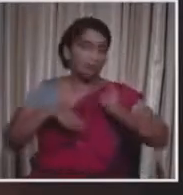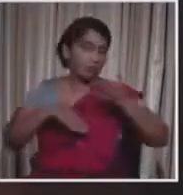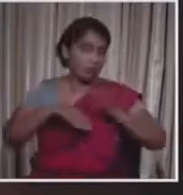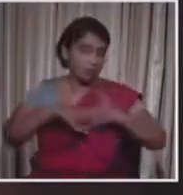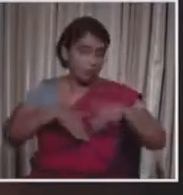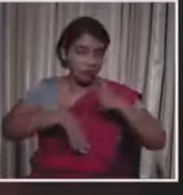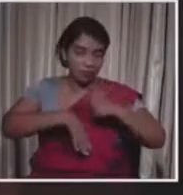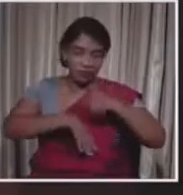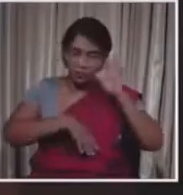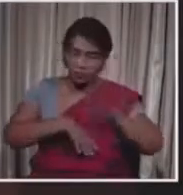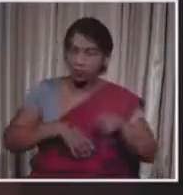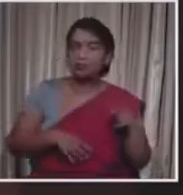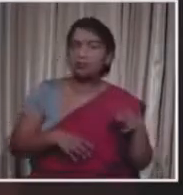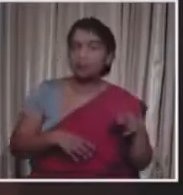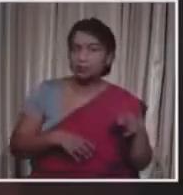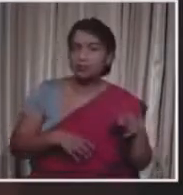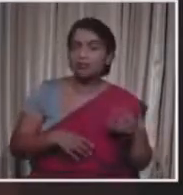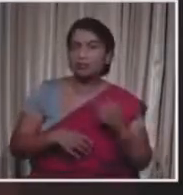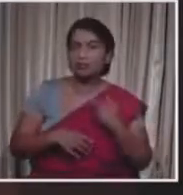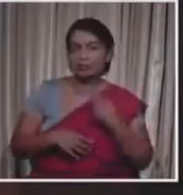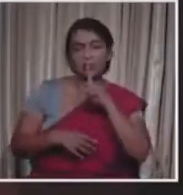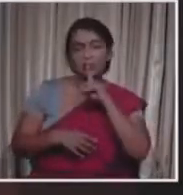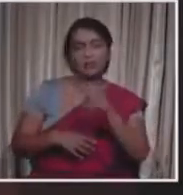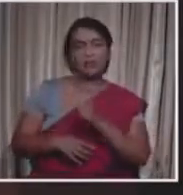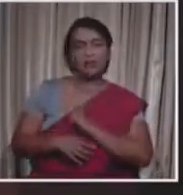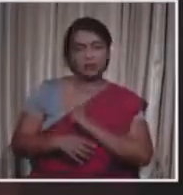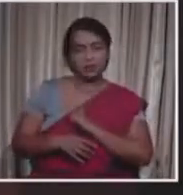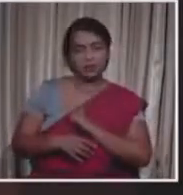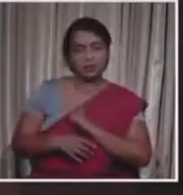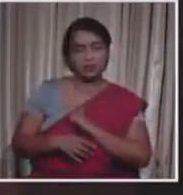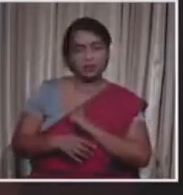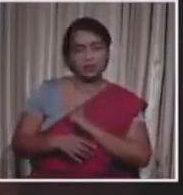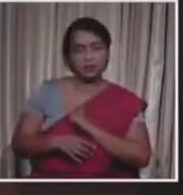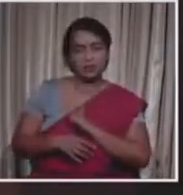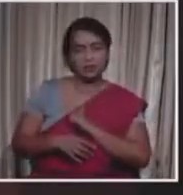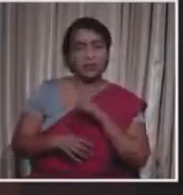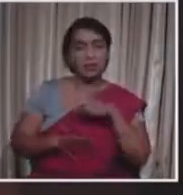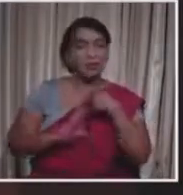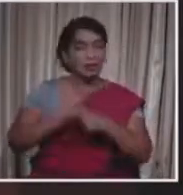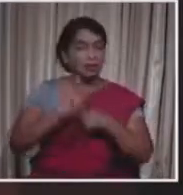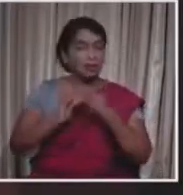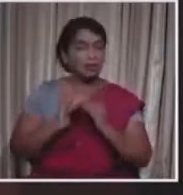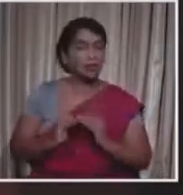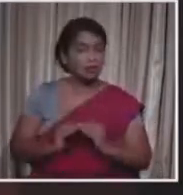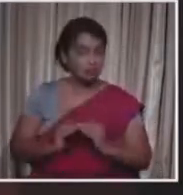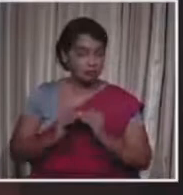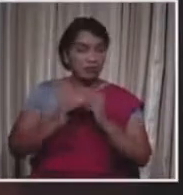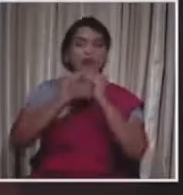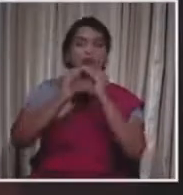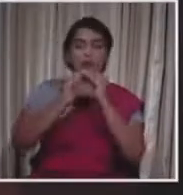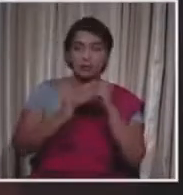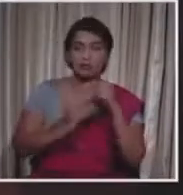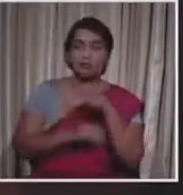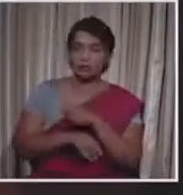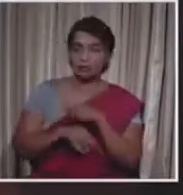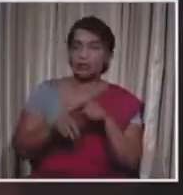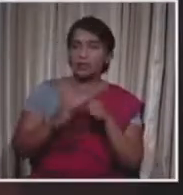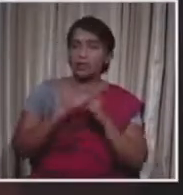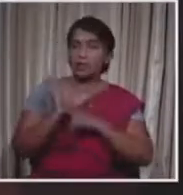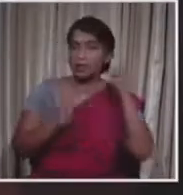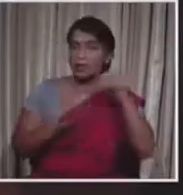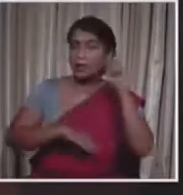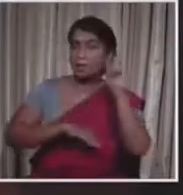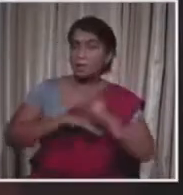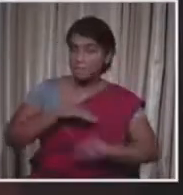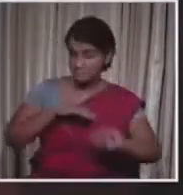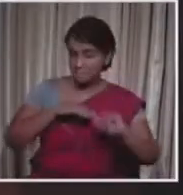මොහොතක මම කියන්න කැමති මේ රට ගොඩනැගීමේ ජාතික